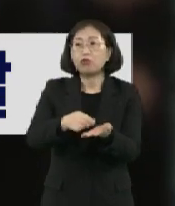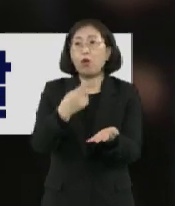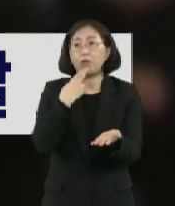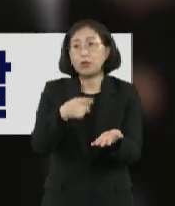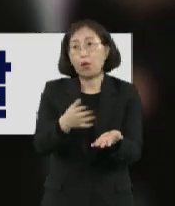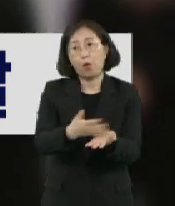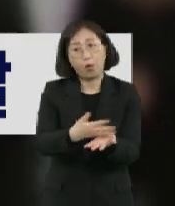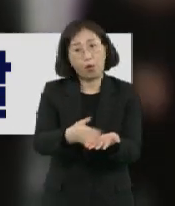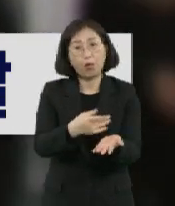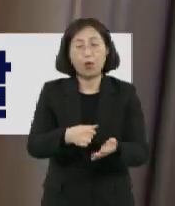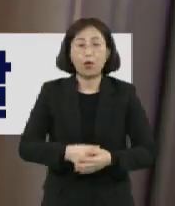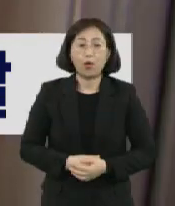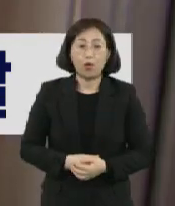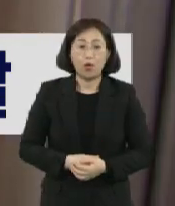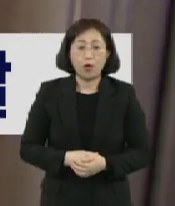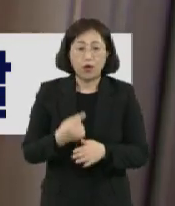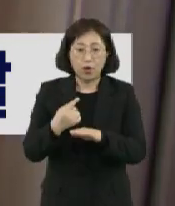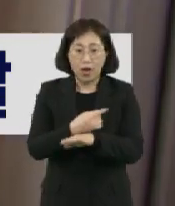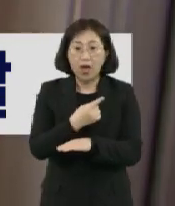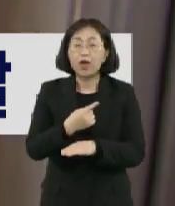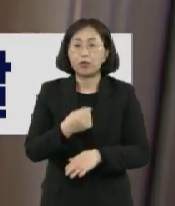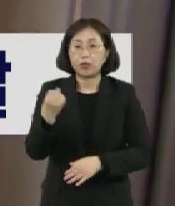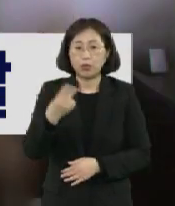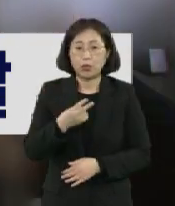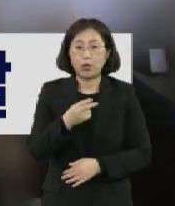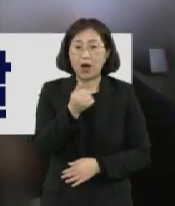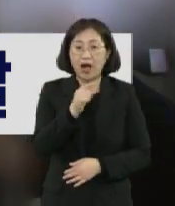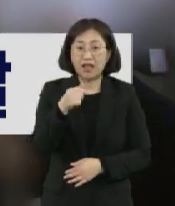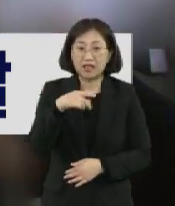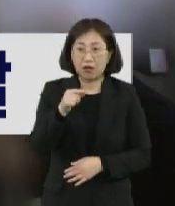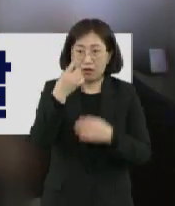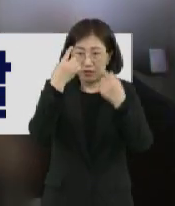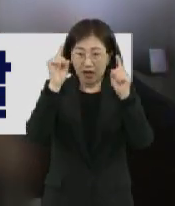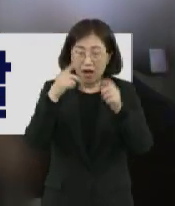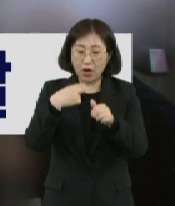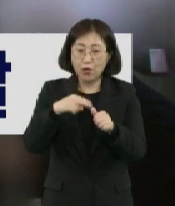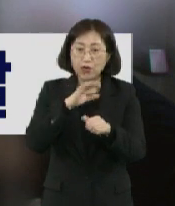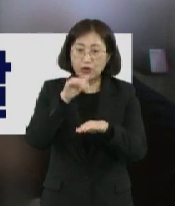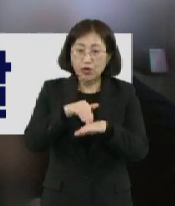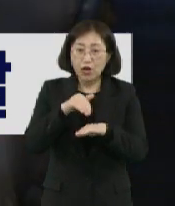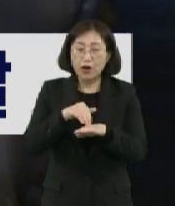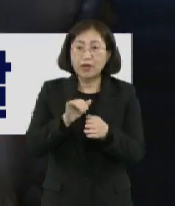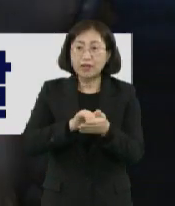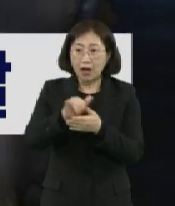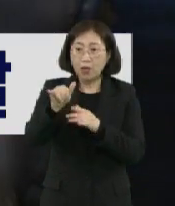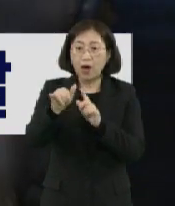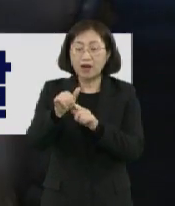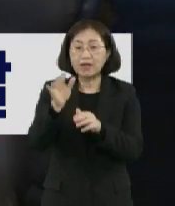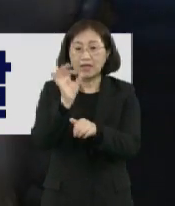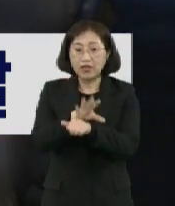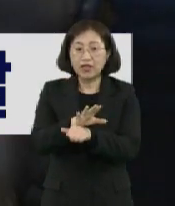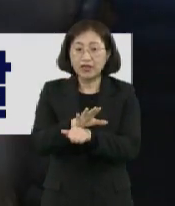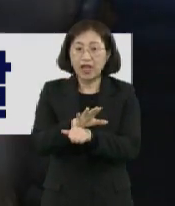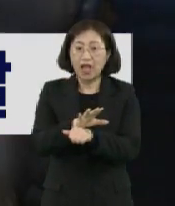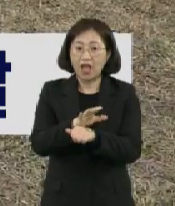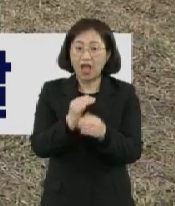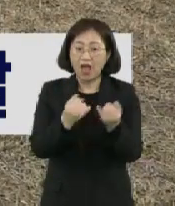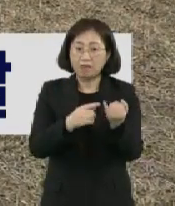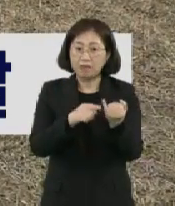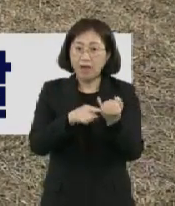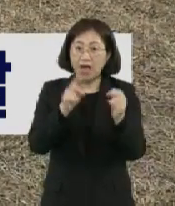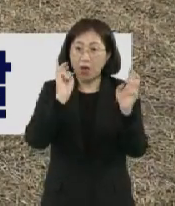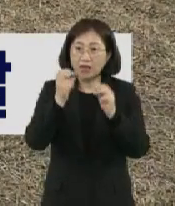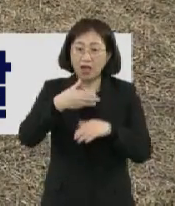만들지 않았습니다 이외에도 교육부는 한서대 가 교육 훈련 용으로 구입한 항공기를 총장의 부인이 주주로 있는 회사의